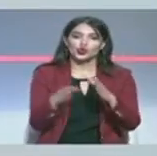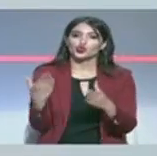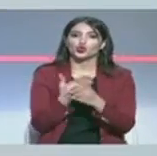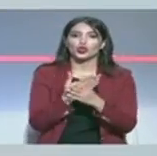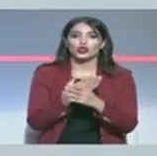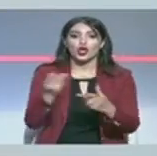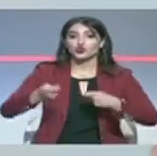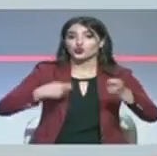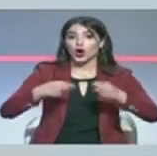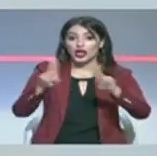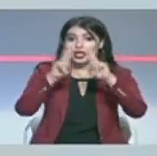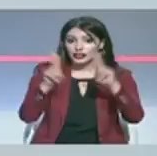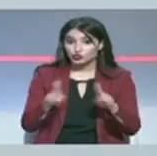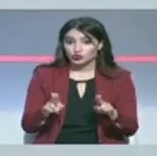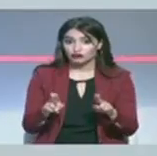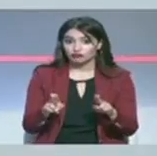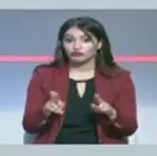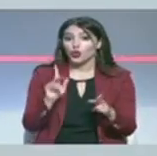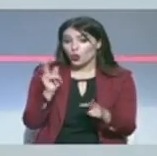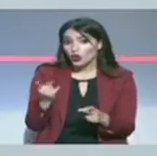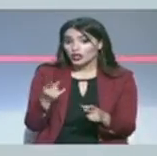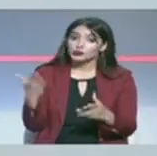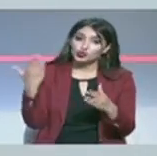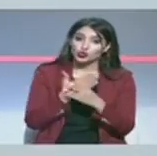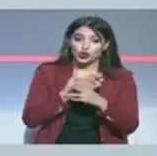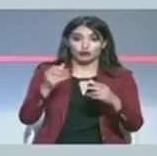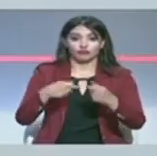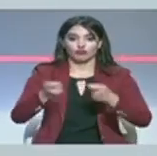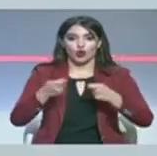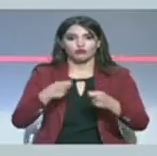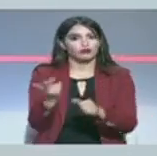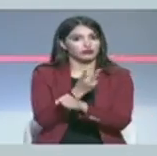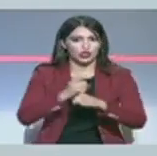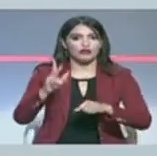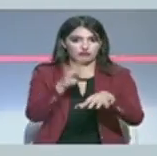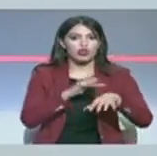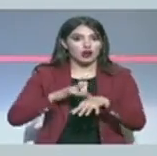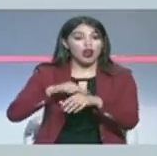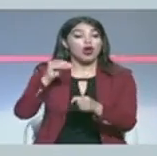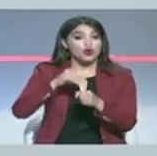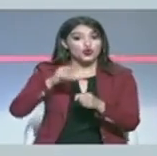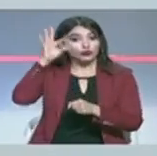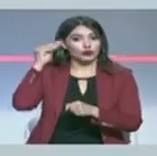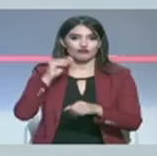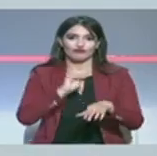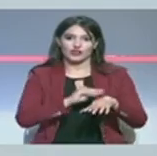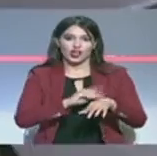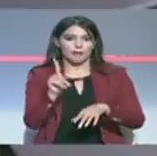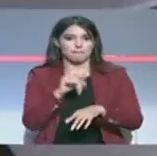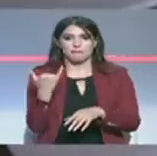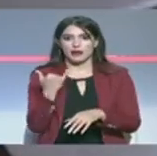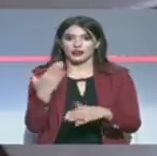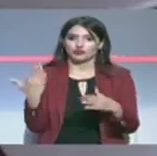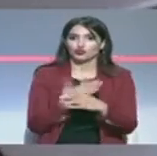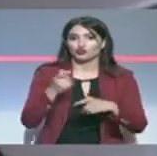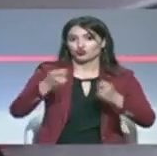الدولية، قل غير قادرة، وإذا كان فما دخول سيكون مجازفة كبرى، وأنا لا أنصح السلطة بأن تجازف.